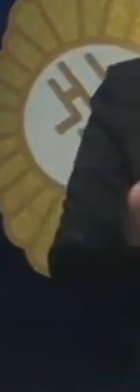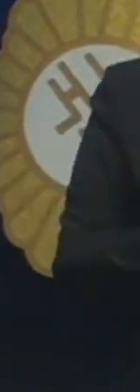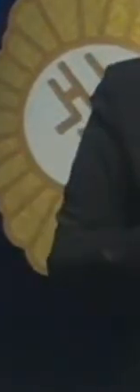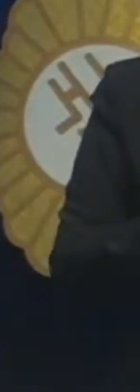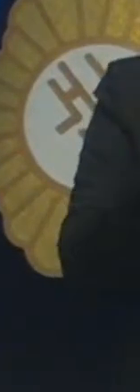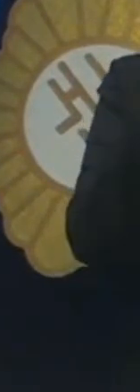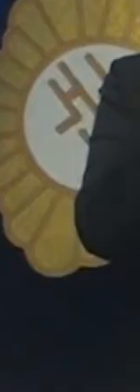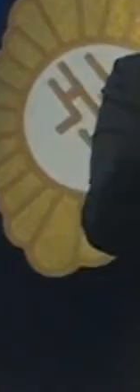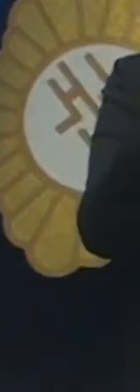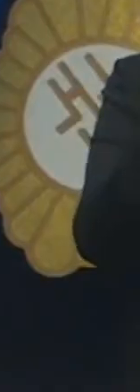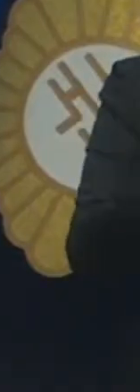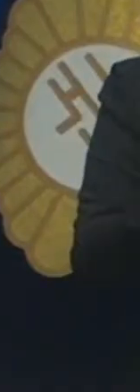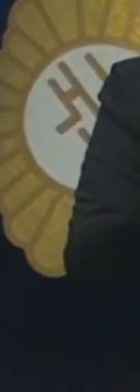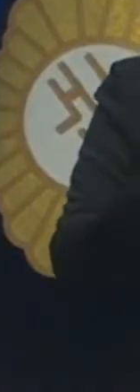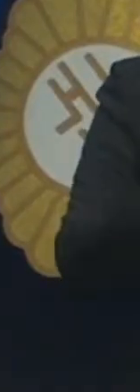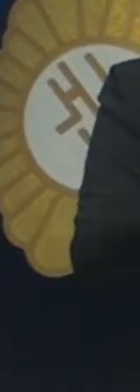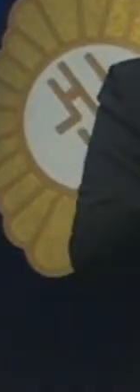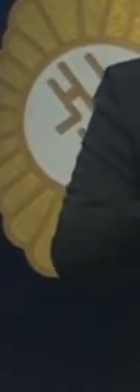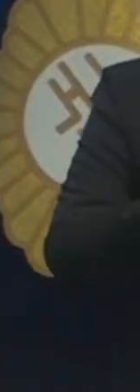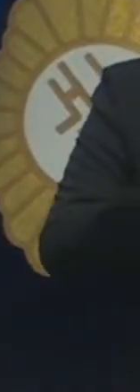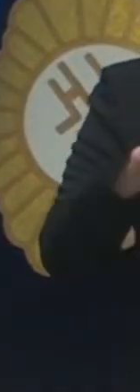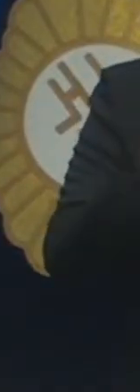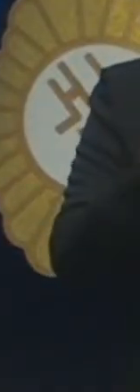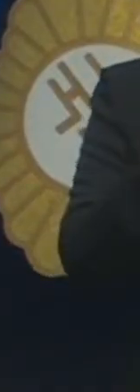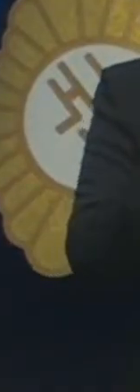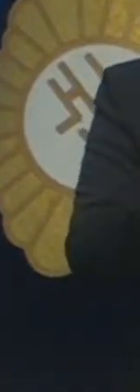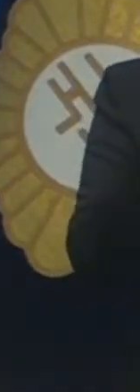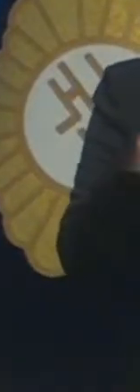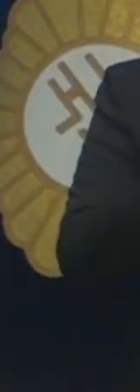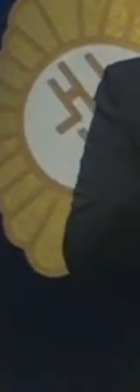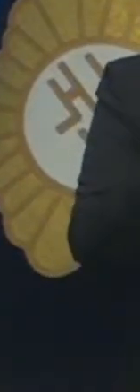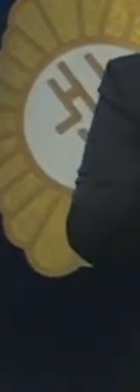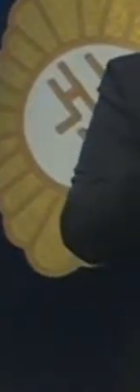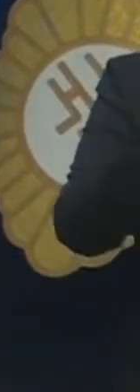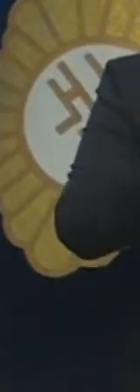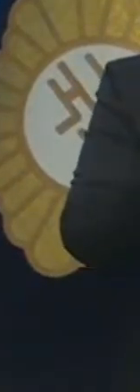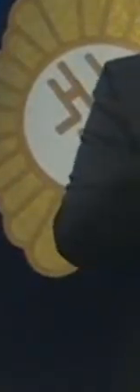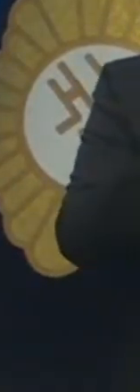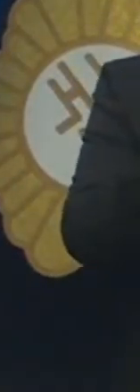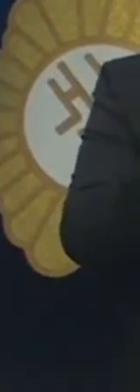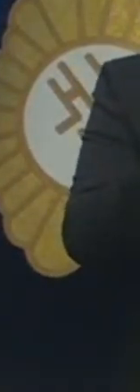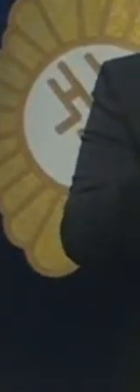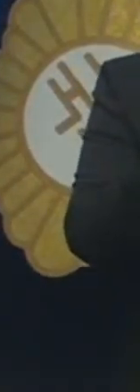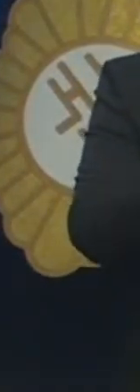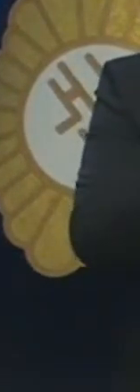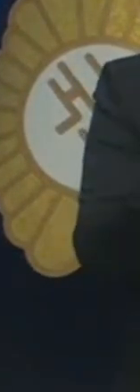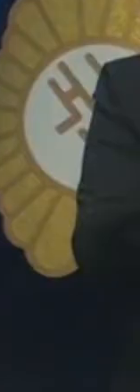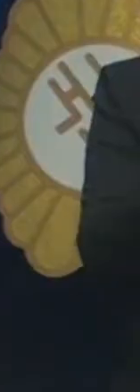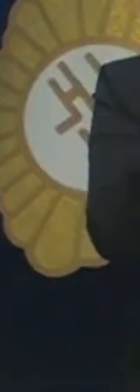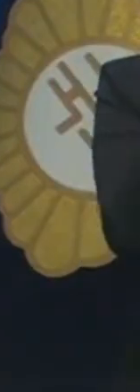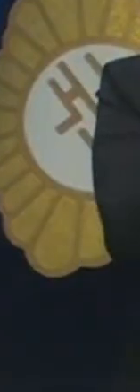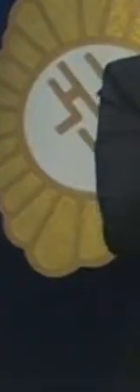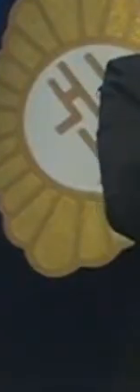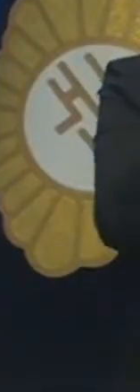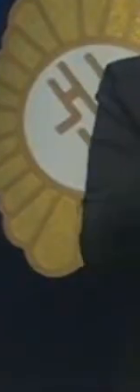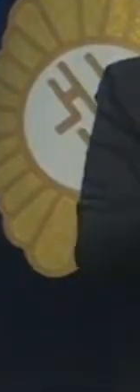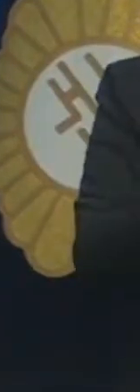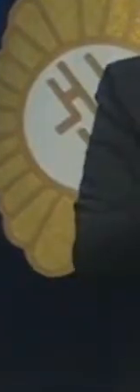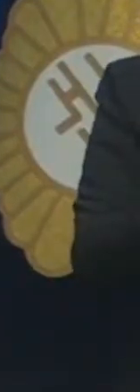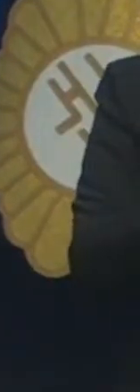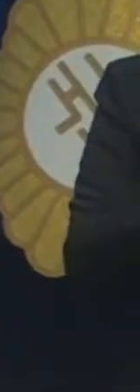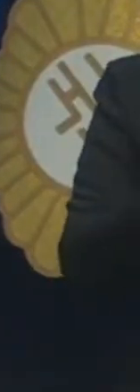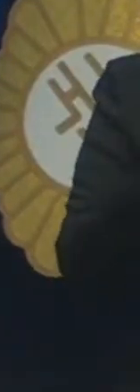사기적 부정거래 행위 그리고 회계 처리 기준 위반 혐의로 고발됐고 압수수색과 출국